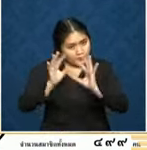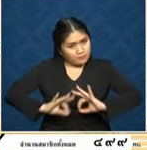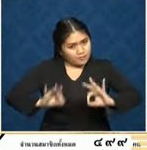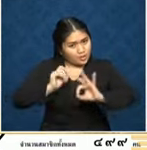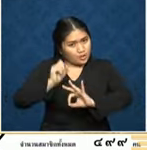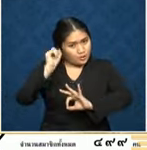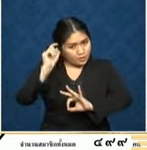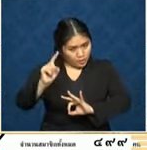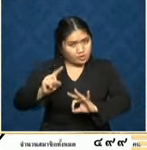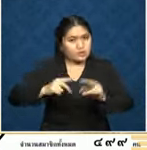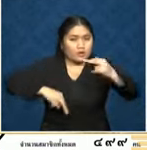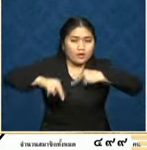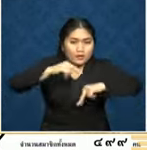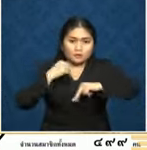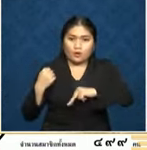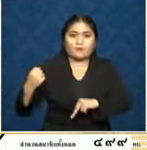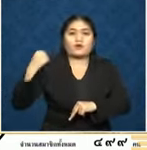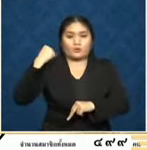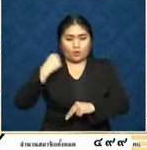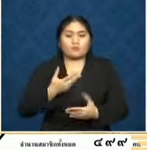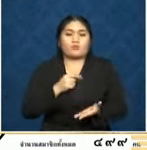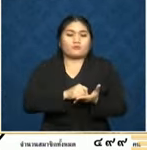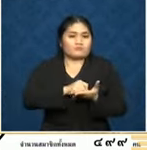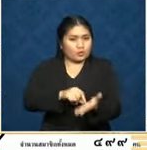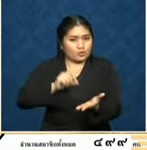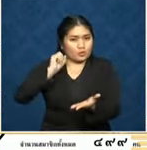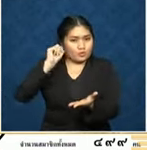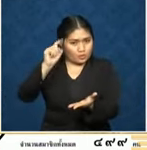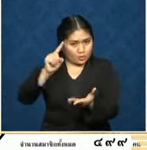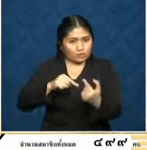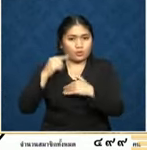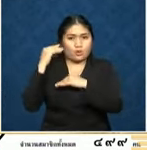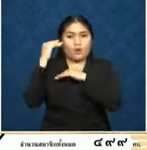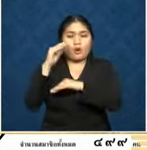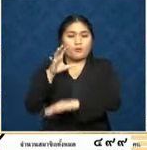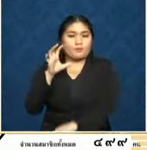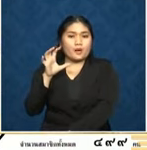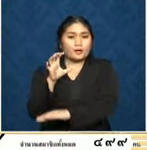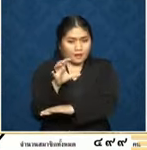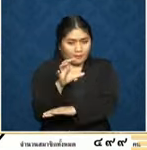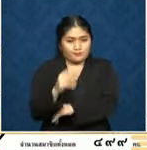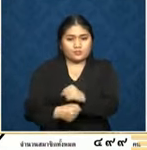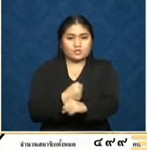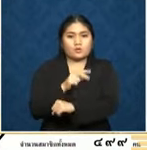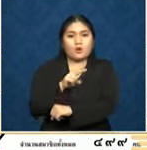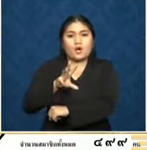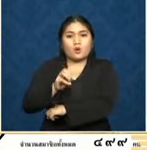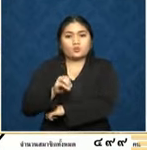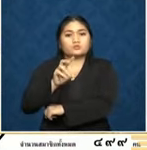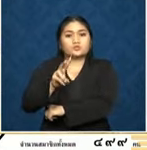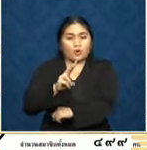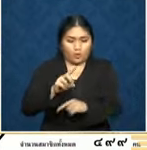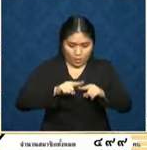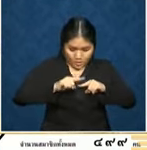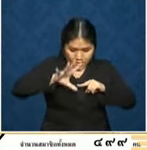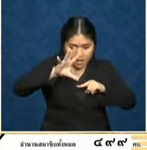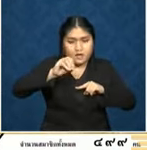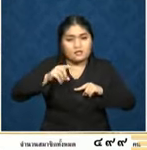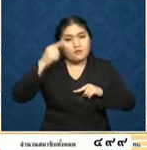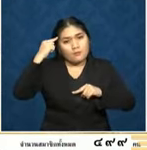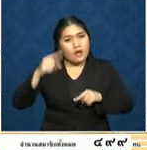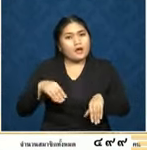เศรษฐกิจของประเทศดังนั้นผมจึงขอเสนอญัตติด่วนดังกล่าวตามข้อบังคับการประชุมสภาผู้แทนพ.ศ. 2562ข้อ50เพื่อให้สภา